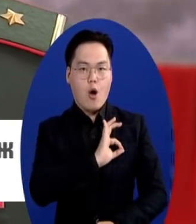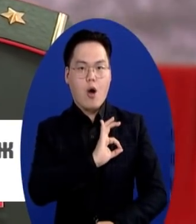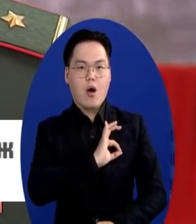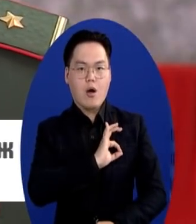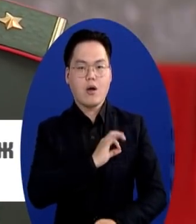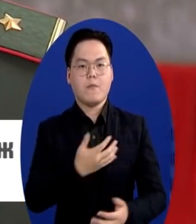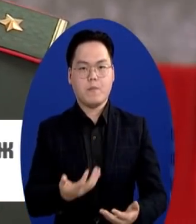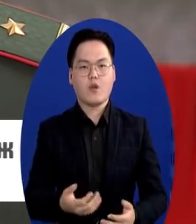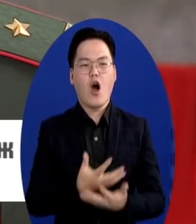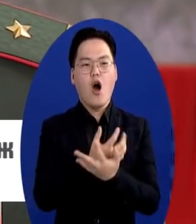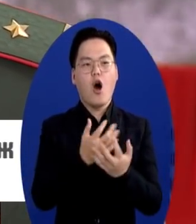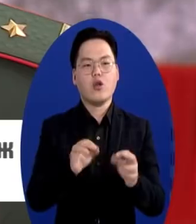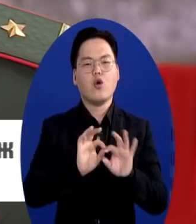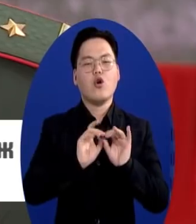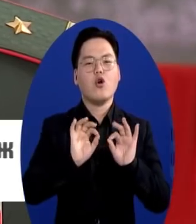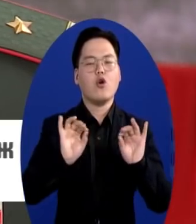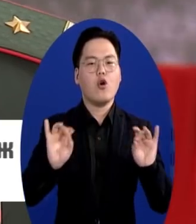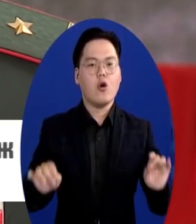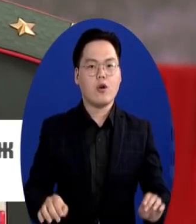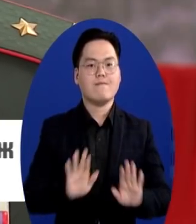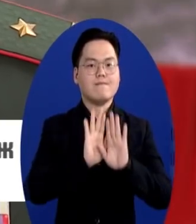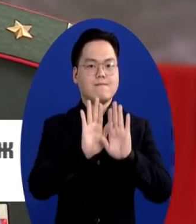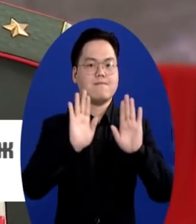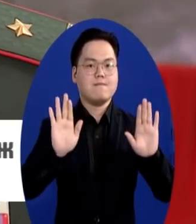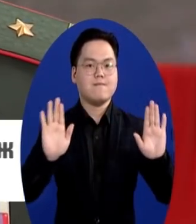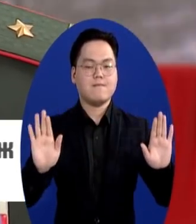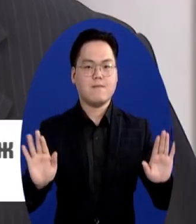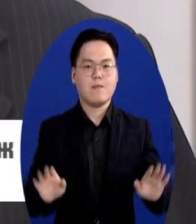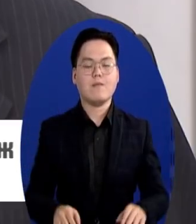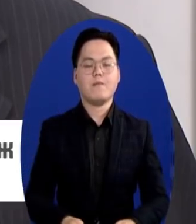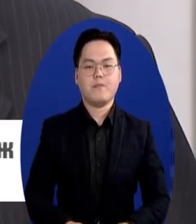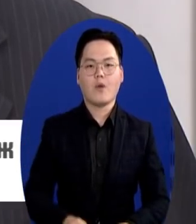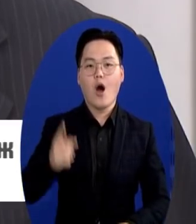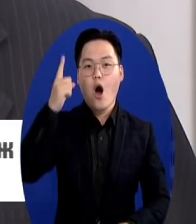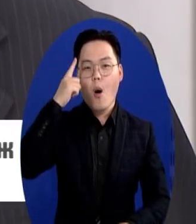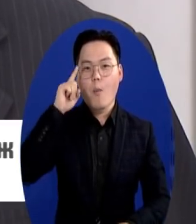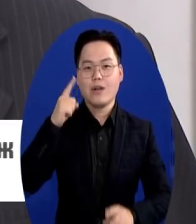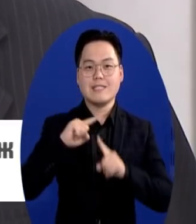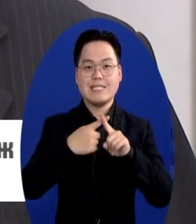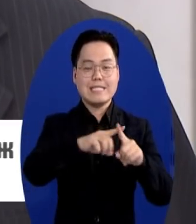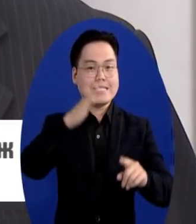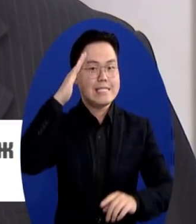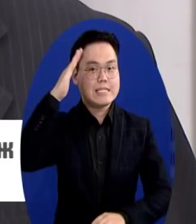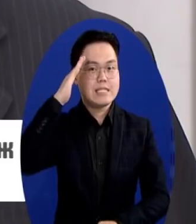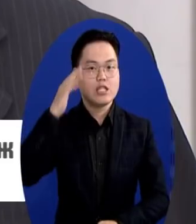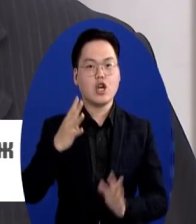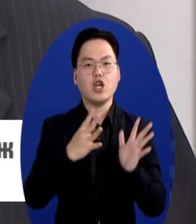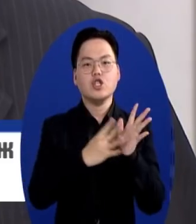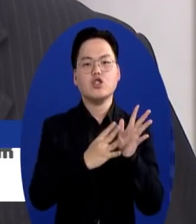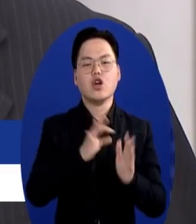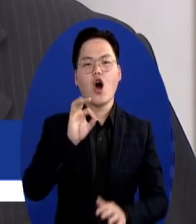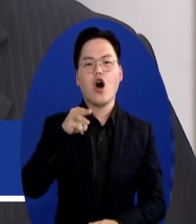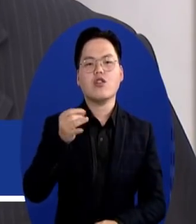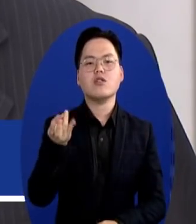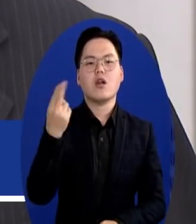бол би олон одоо төрлийн үзмөр хөдөлгөөний зүйл дэглэгцэн гэж хэлж байна. Монголын хилчид өөрөөр хэлбэл 9 материод